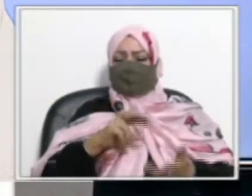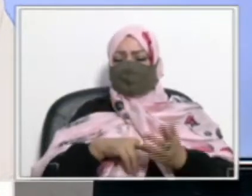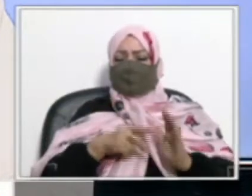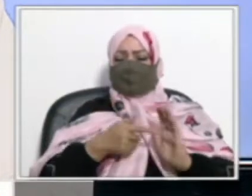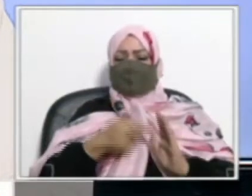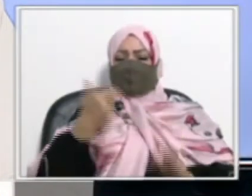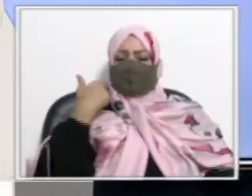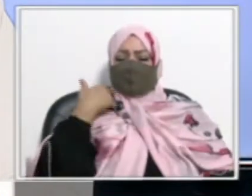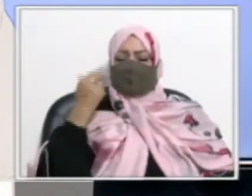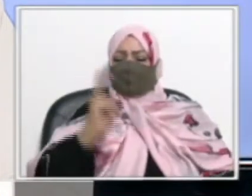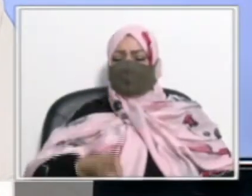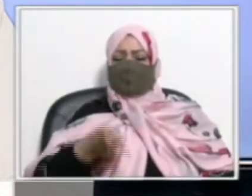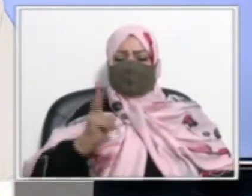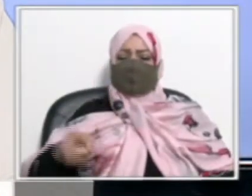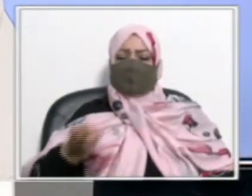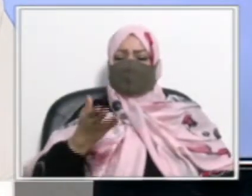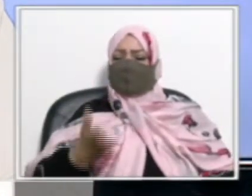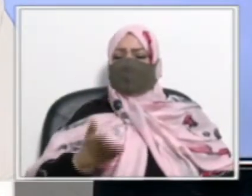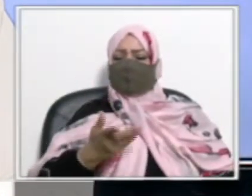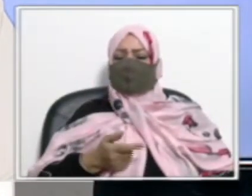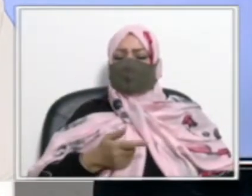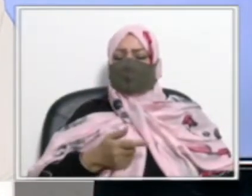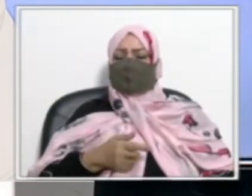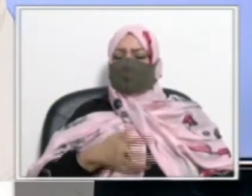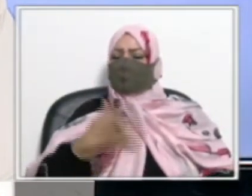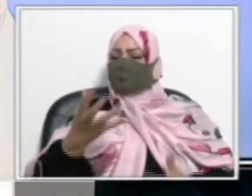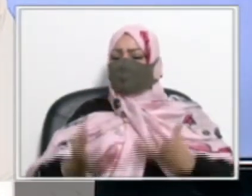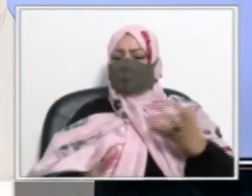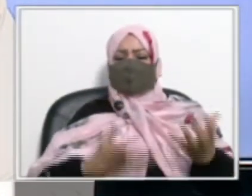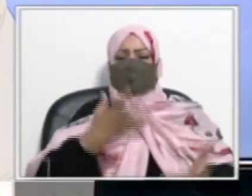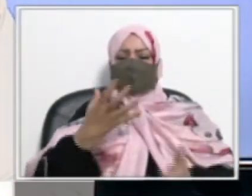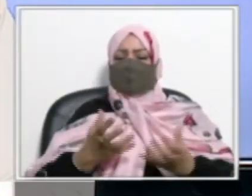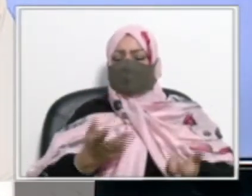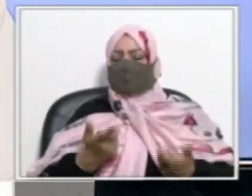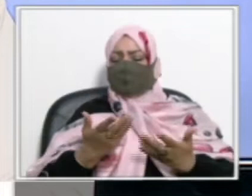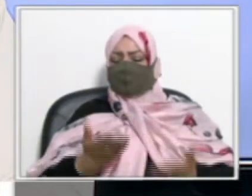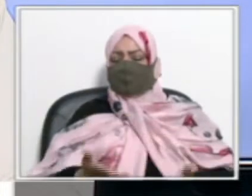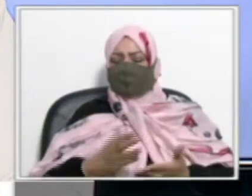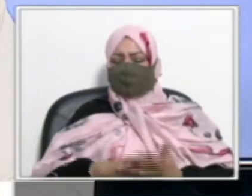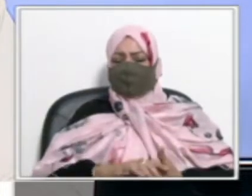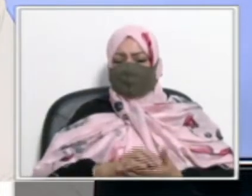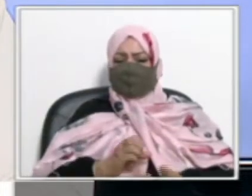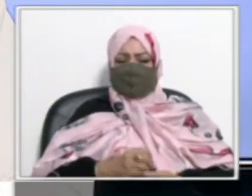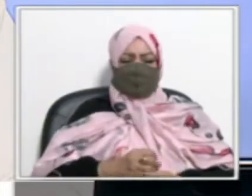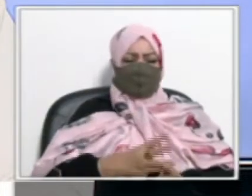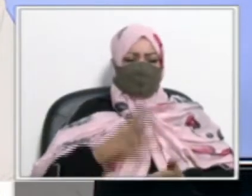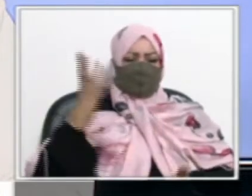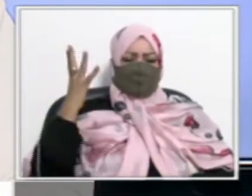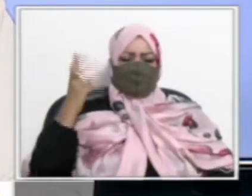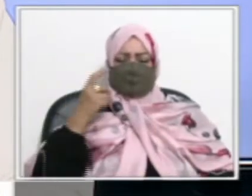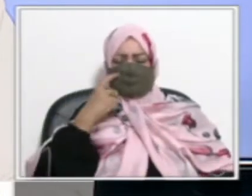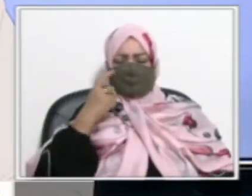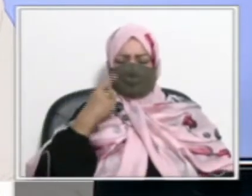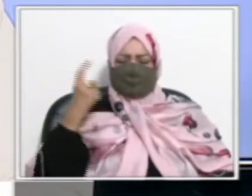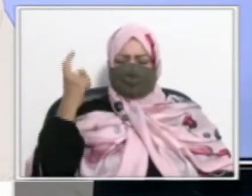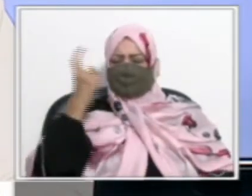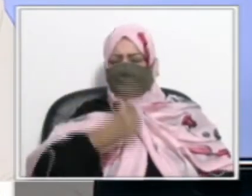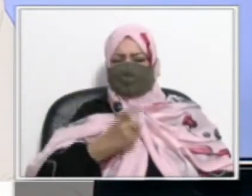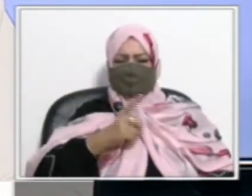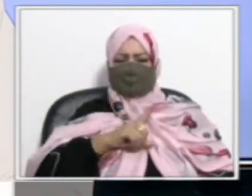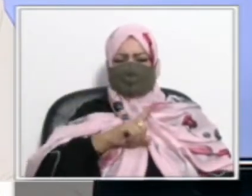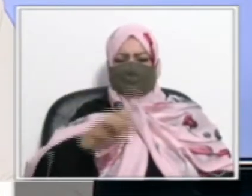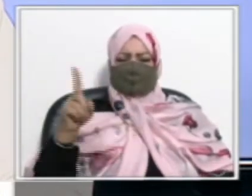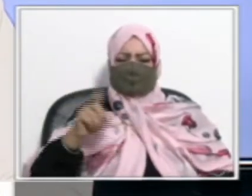الغيظ؟ كيف تقول الله عز وجل وهو يقول لك يا عبدي يعني الذين يأكلون الربا لا يقومون إلا كما يقوم